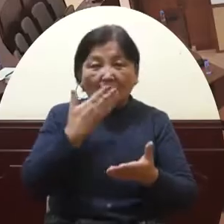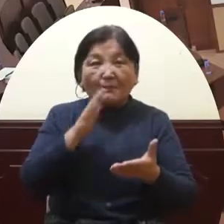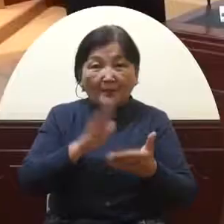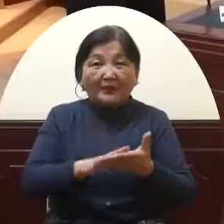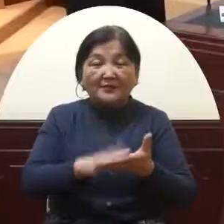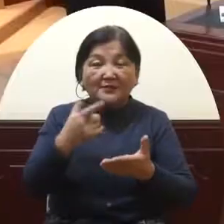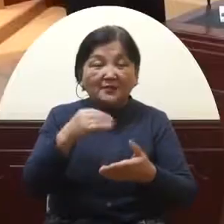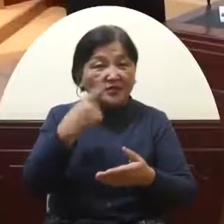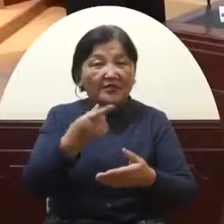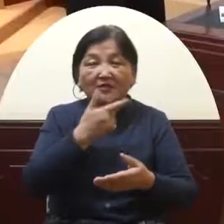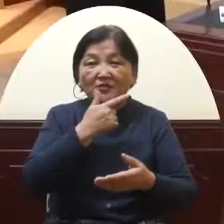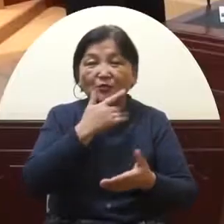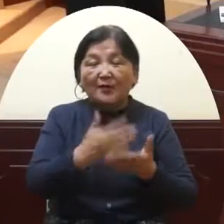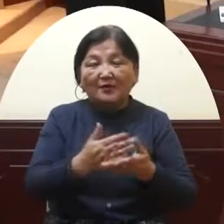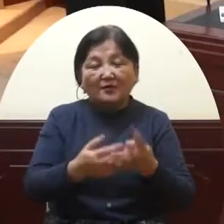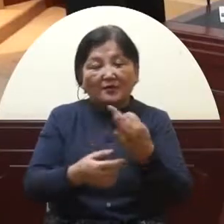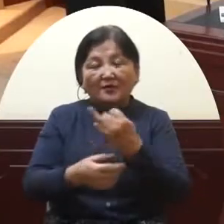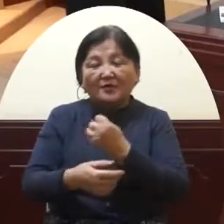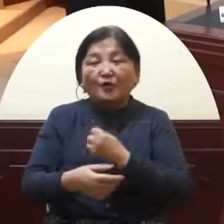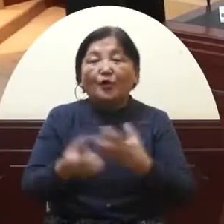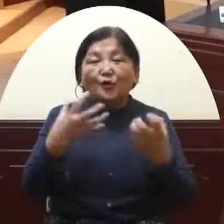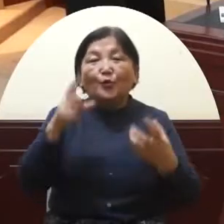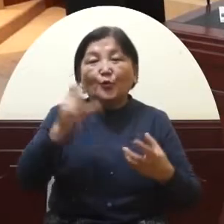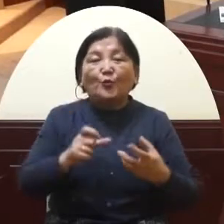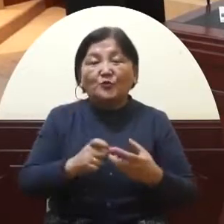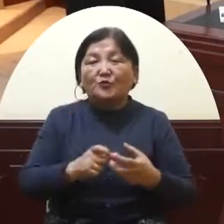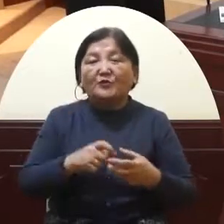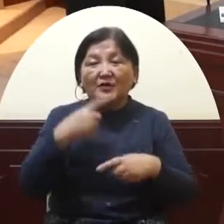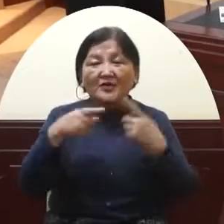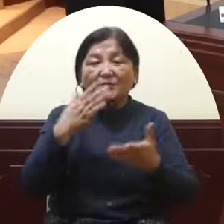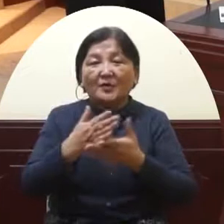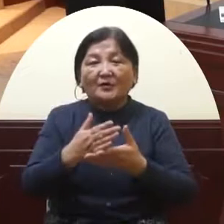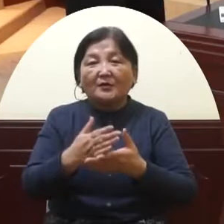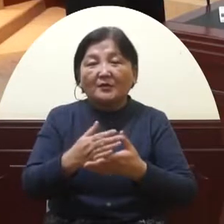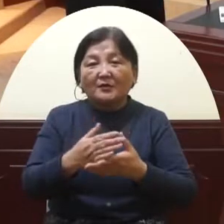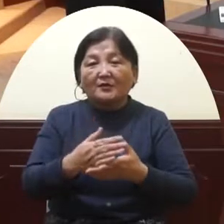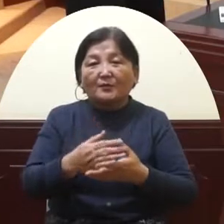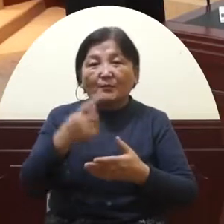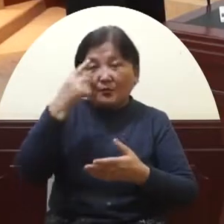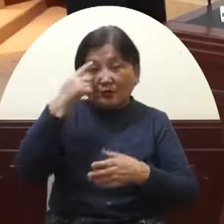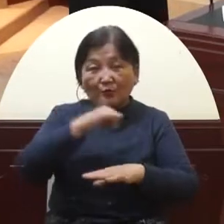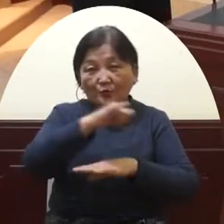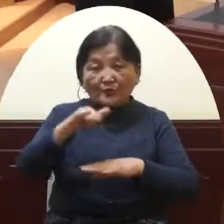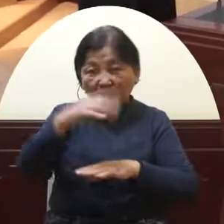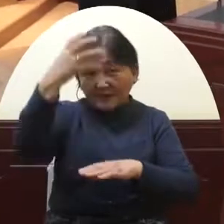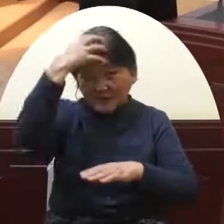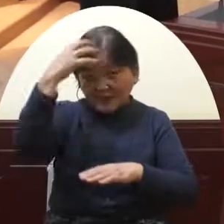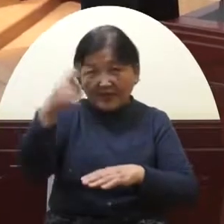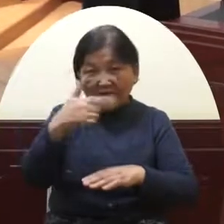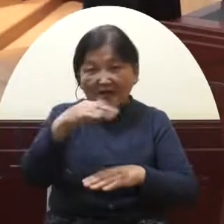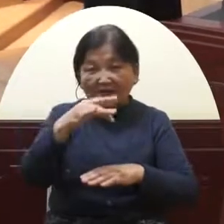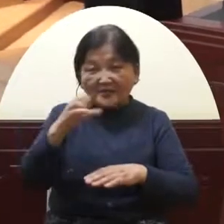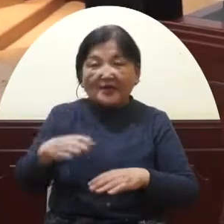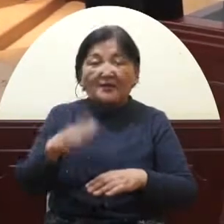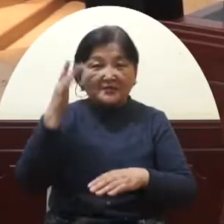Бас нэлээдгүй хүмүүс ийм байр суурьтай байх шиг байлээ. Зүгээр ярьж байгаа хувьбар нь засгийн газраас санал авсан өчигдрийн мэдээлэлгэр шүү. Засгийн